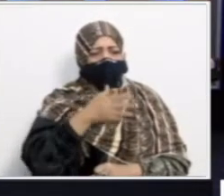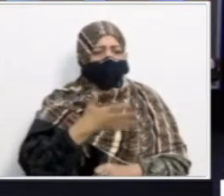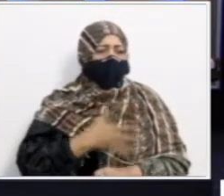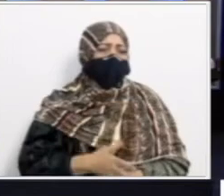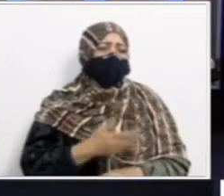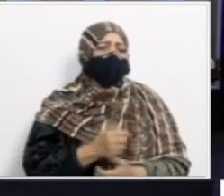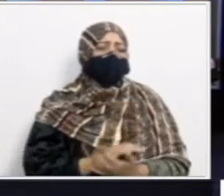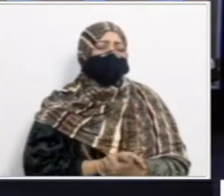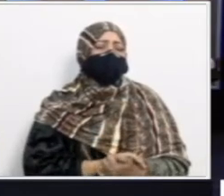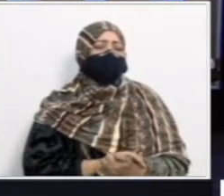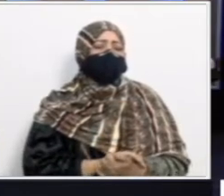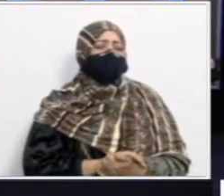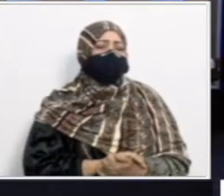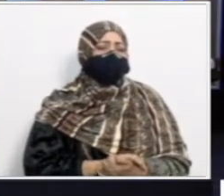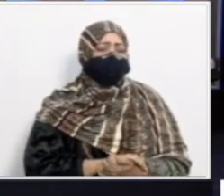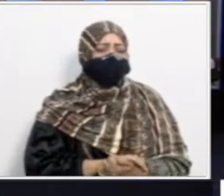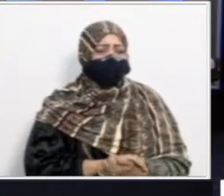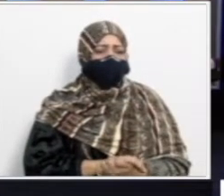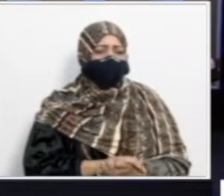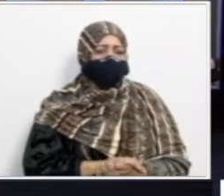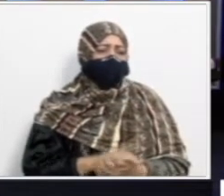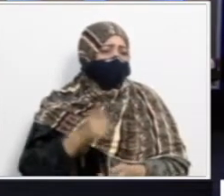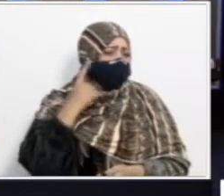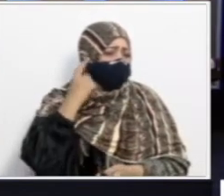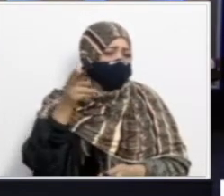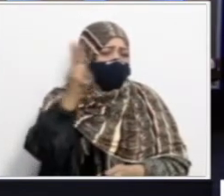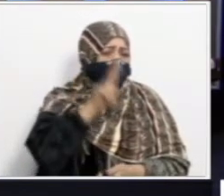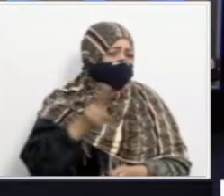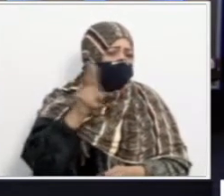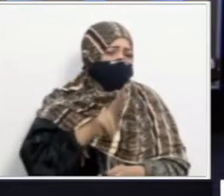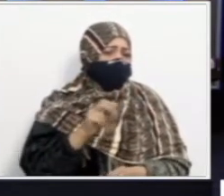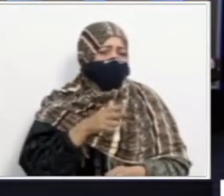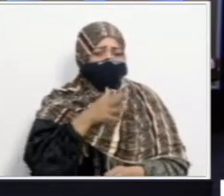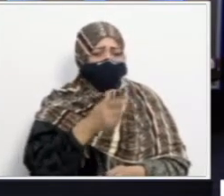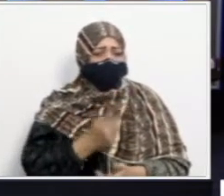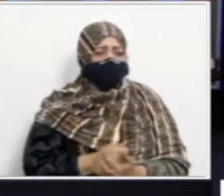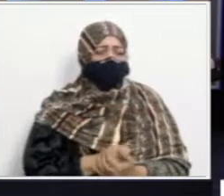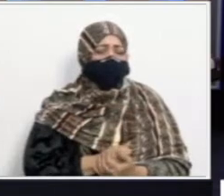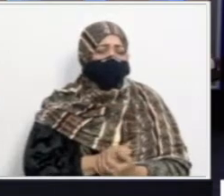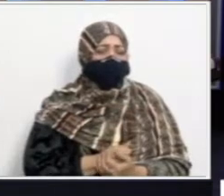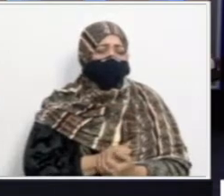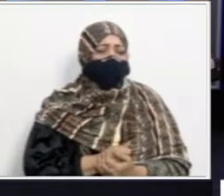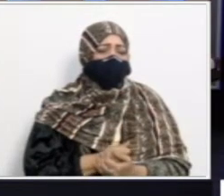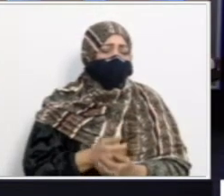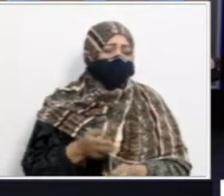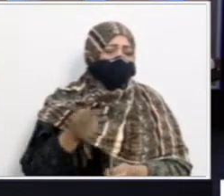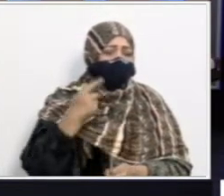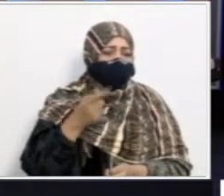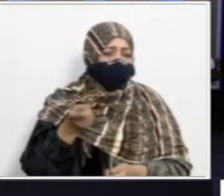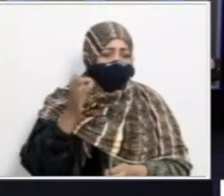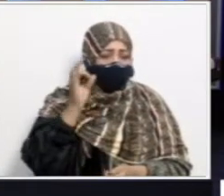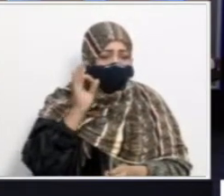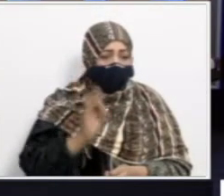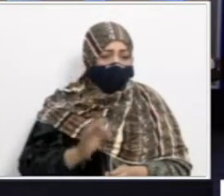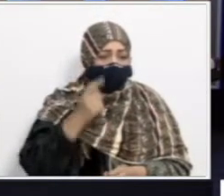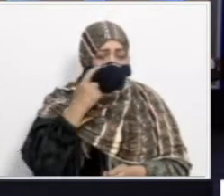معلش يا شيخ بنسألك. نعم تفضلي. عندي علاج الوسواس القهري يا شيخ، قصدي عندي أمي من أي